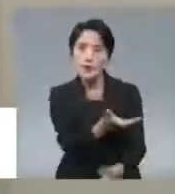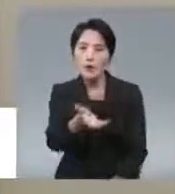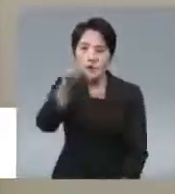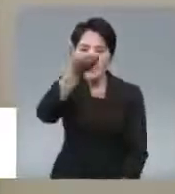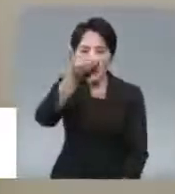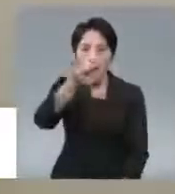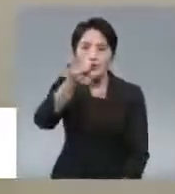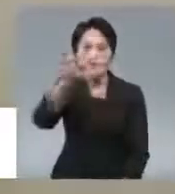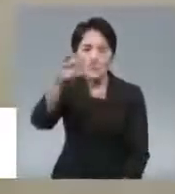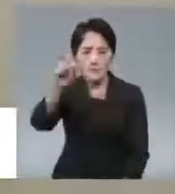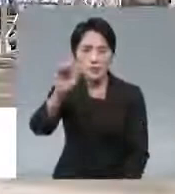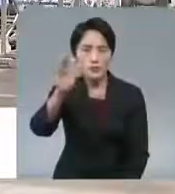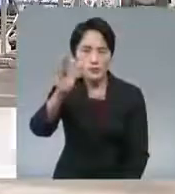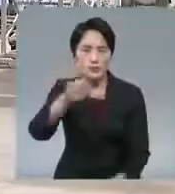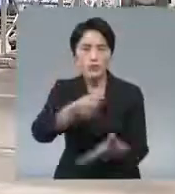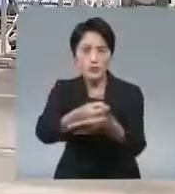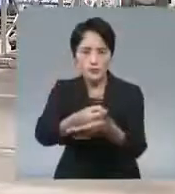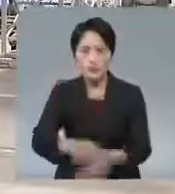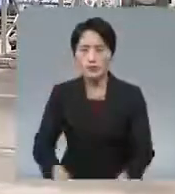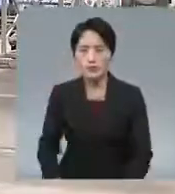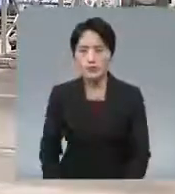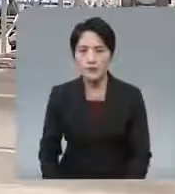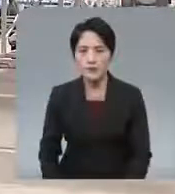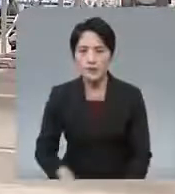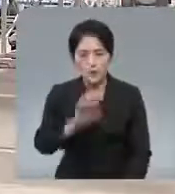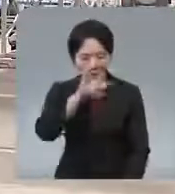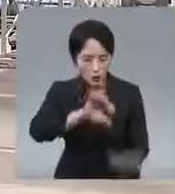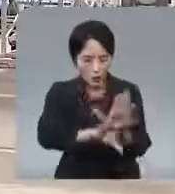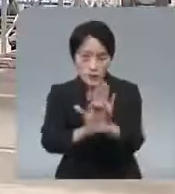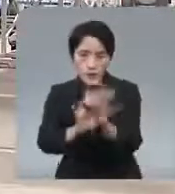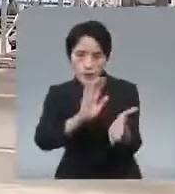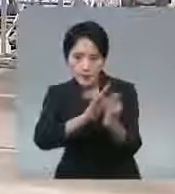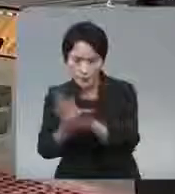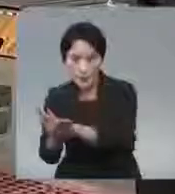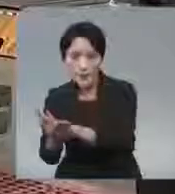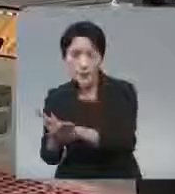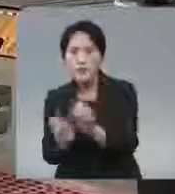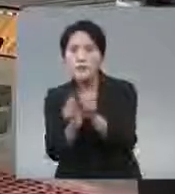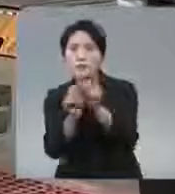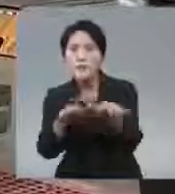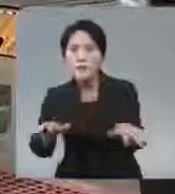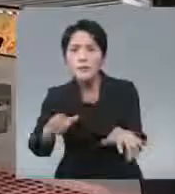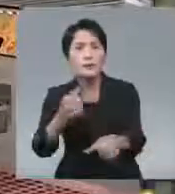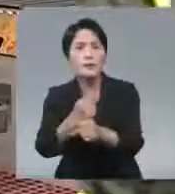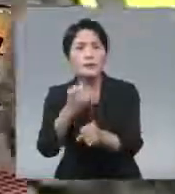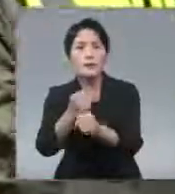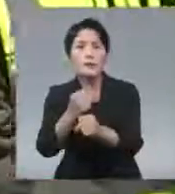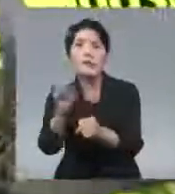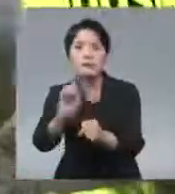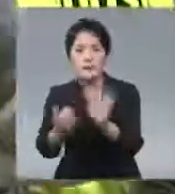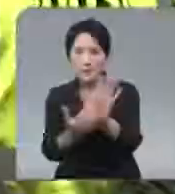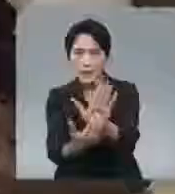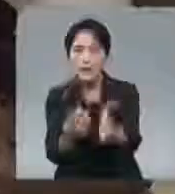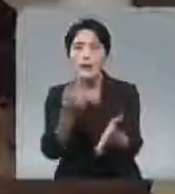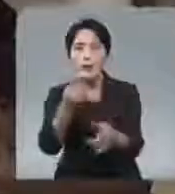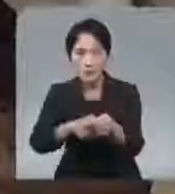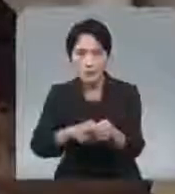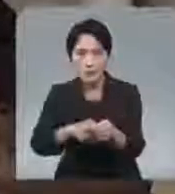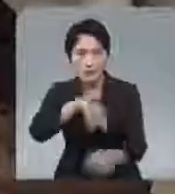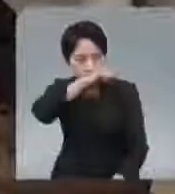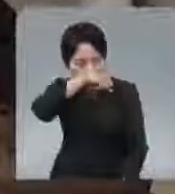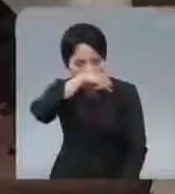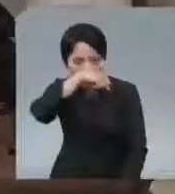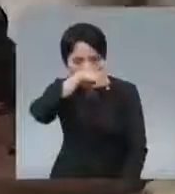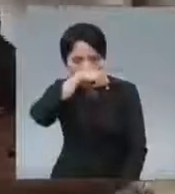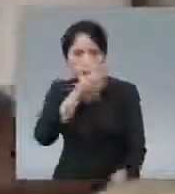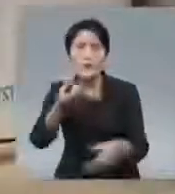пострадавшим от карантинных ограничений выплаты учитывают дополнительные убытки от распространения новых более сильных вариантов